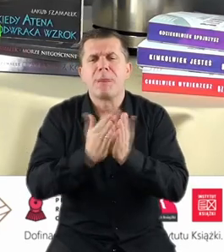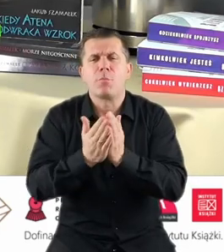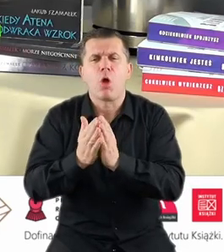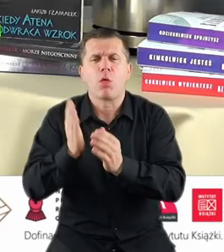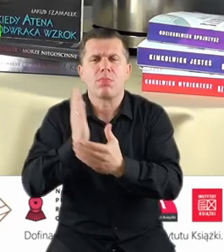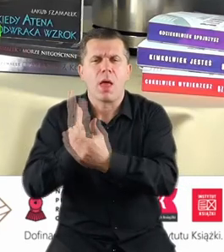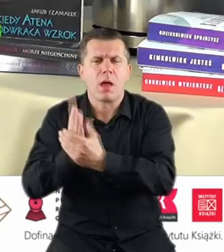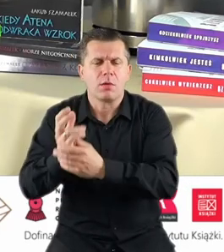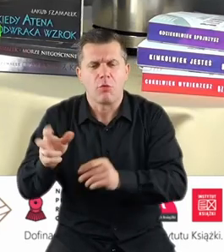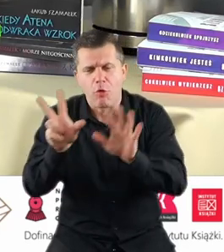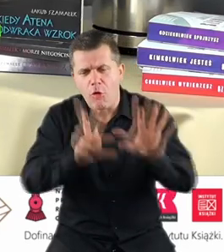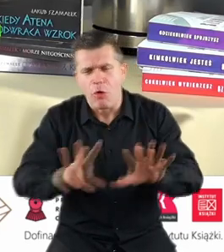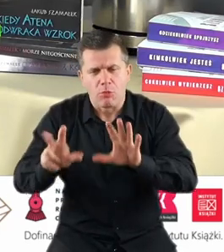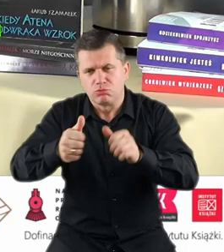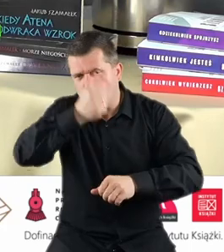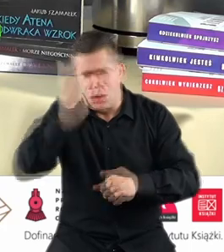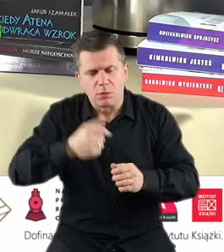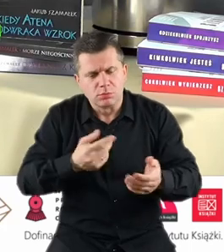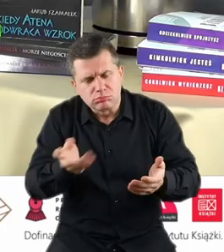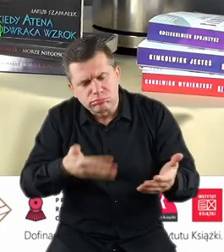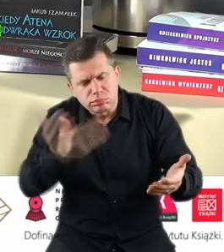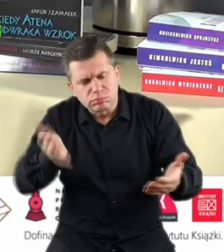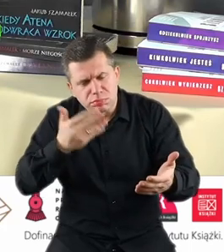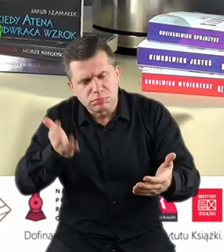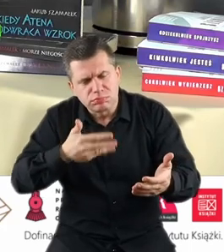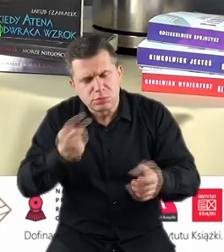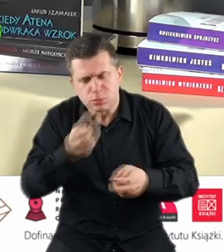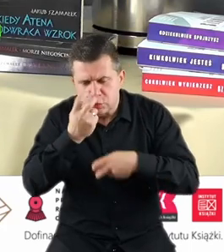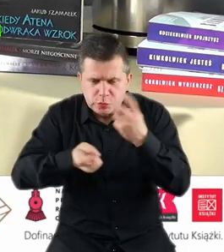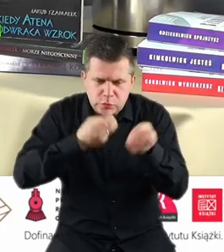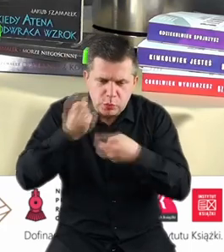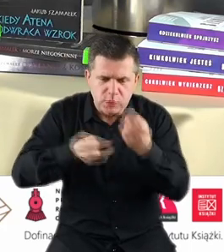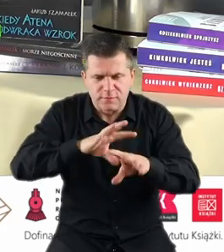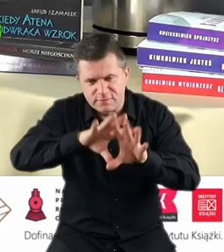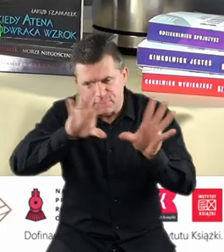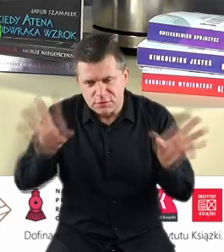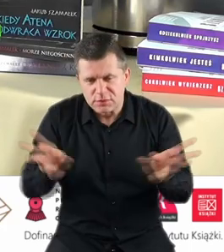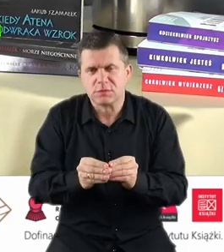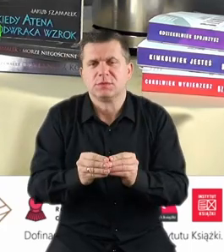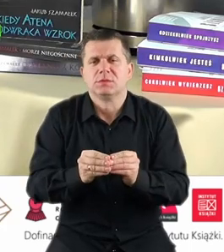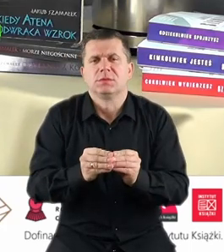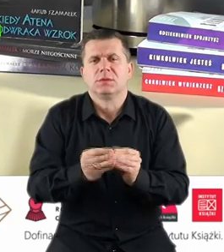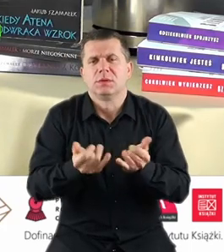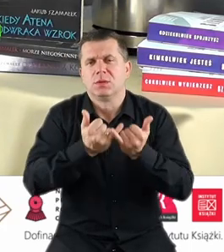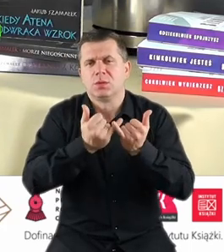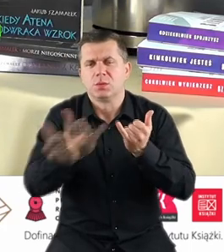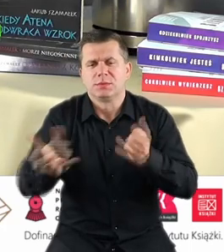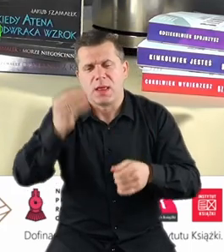po 8 godzin dziennie i na przykład wertowanie wszystkich